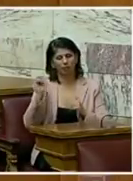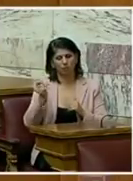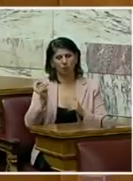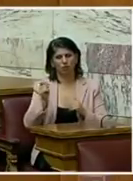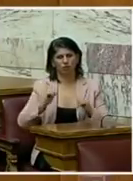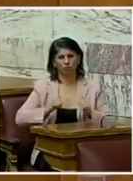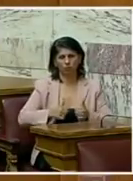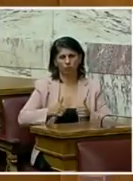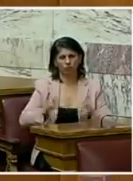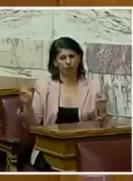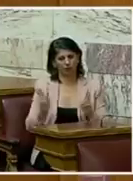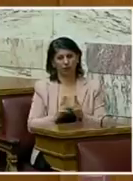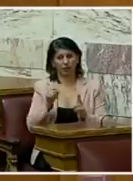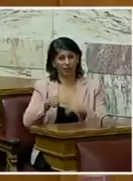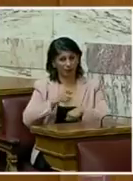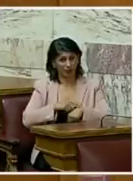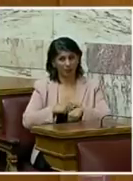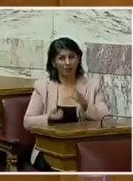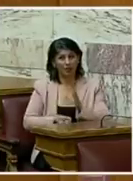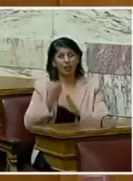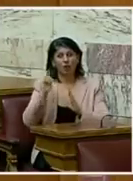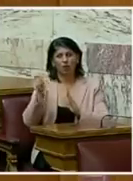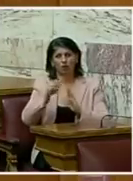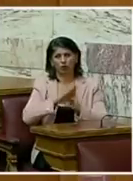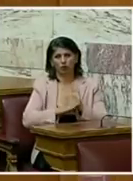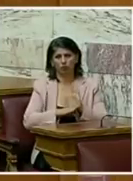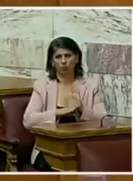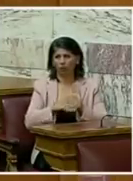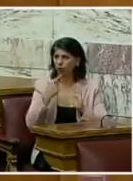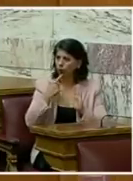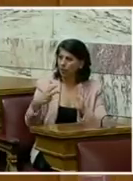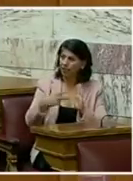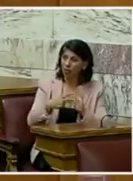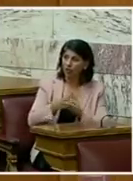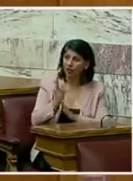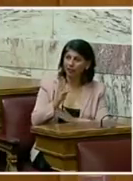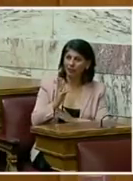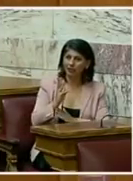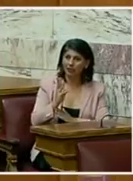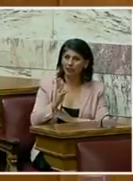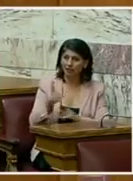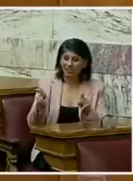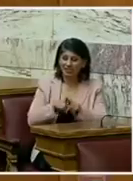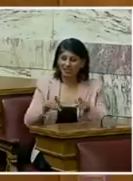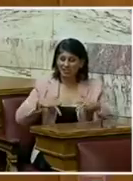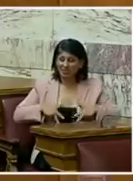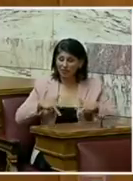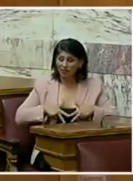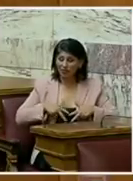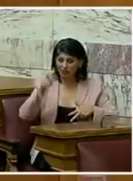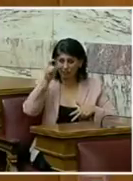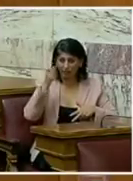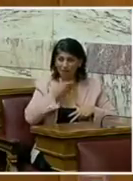της. Ήρθε η ώρα για ένα νέο πολιτικό σύστημα. Τα λέει αυτά το 2013. Συγκυβέρνησή σας. Σαμαράς